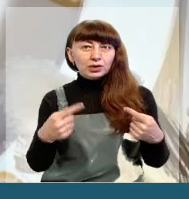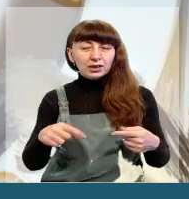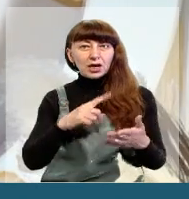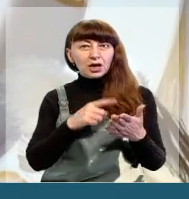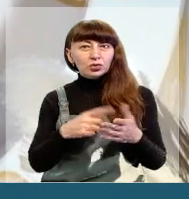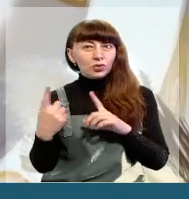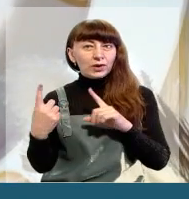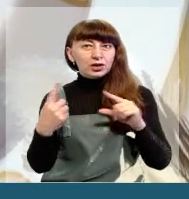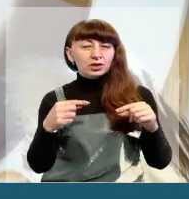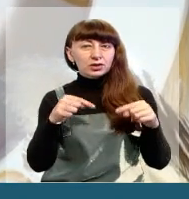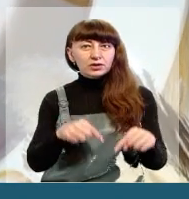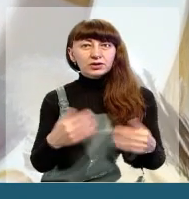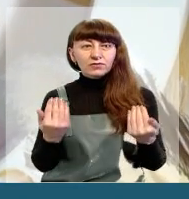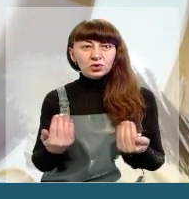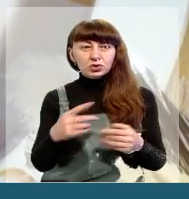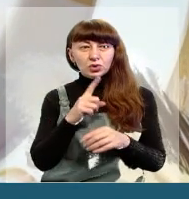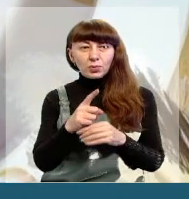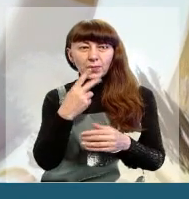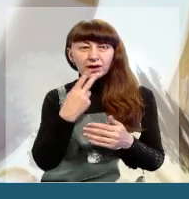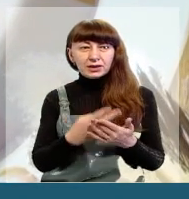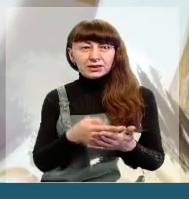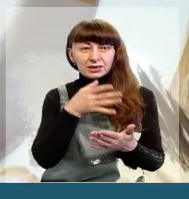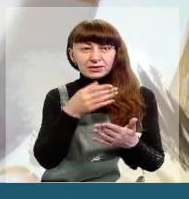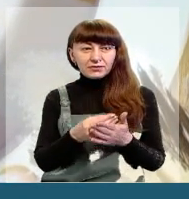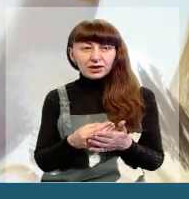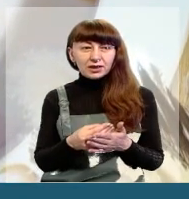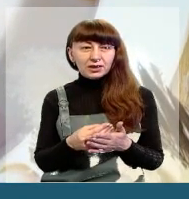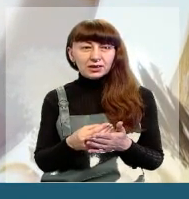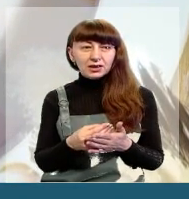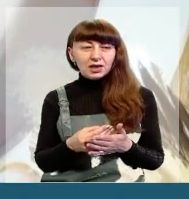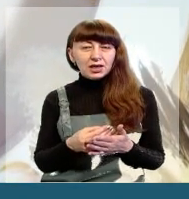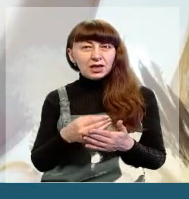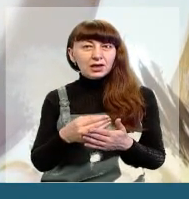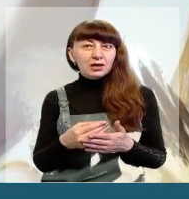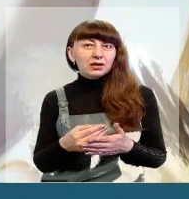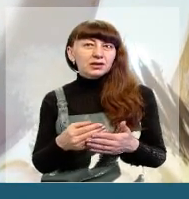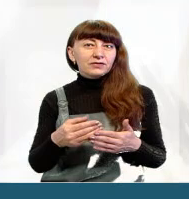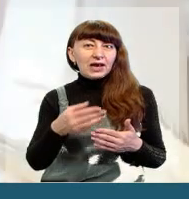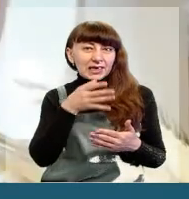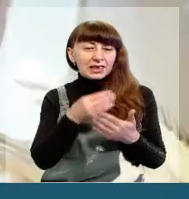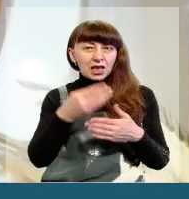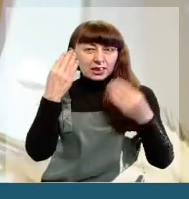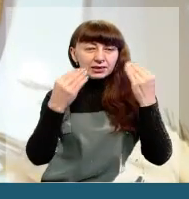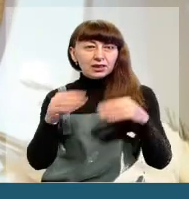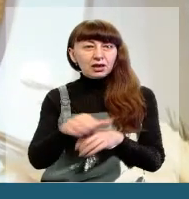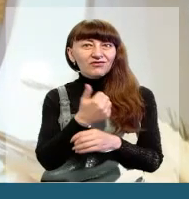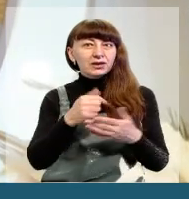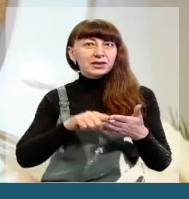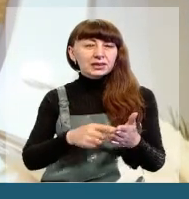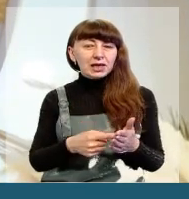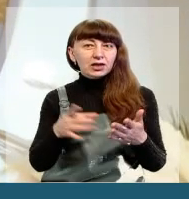городов, которые приехали к нам сегодня для того, чтобы показать свои умения и свой талант. Основной